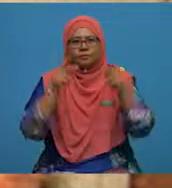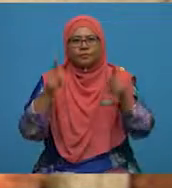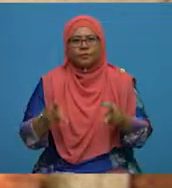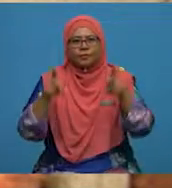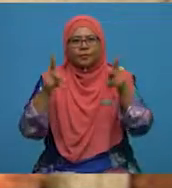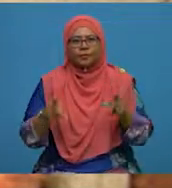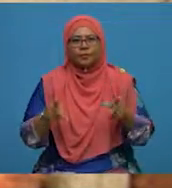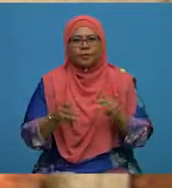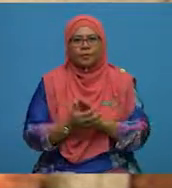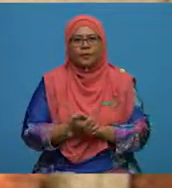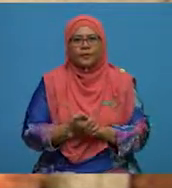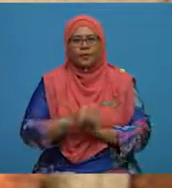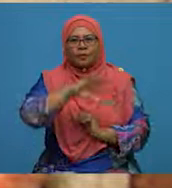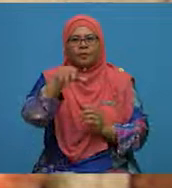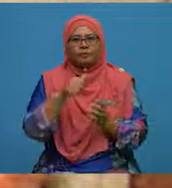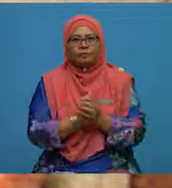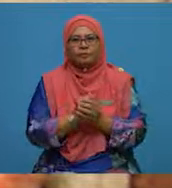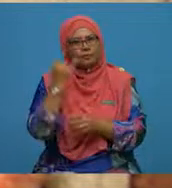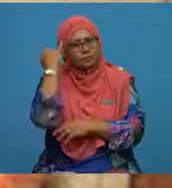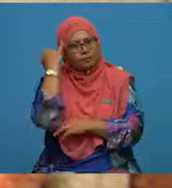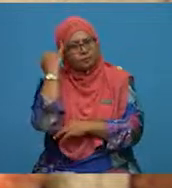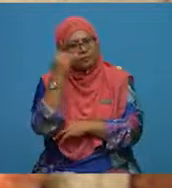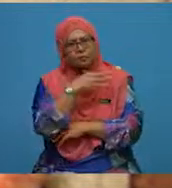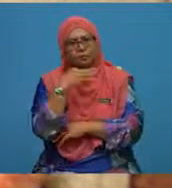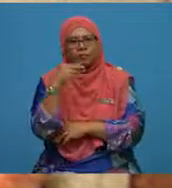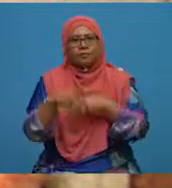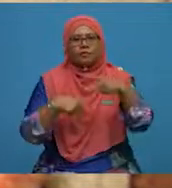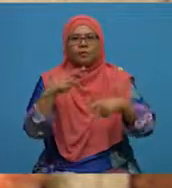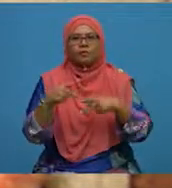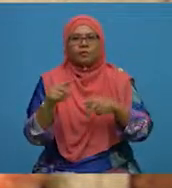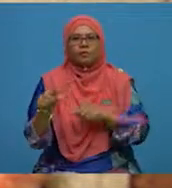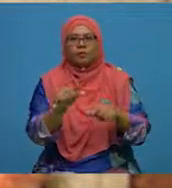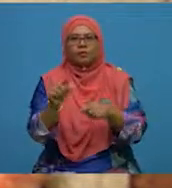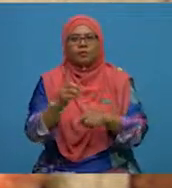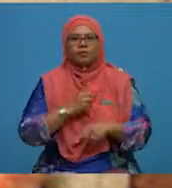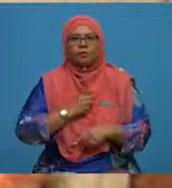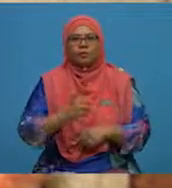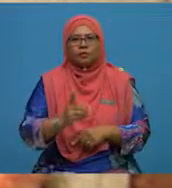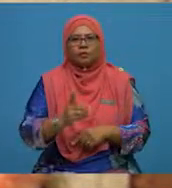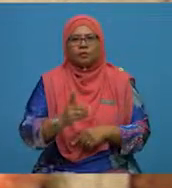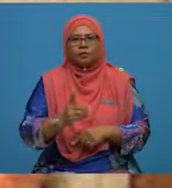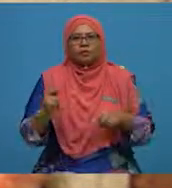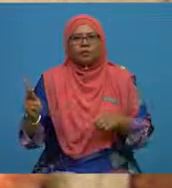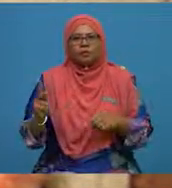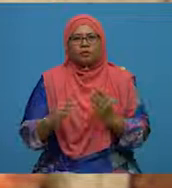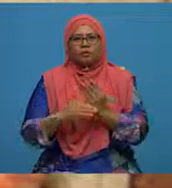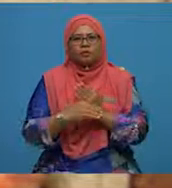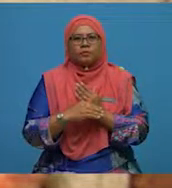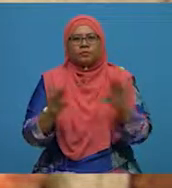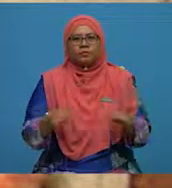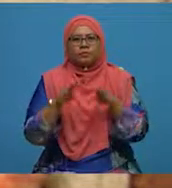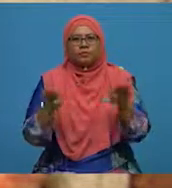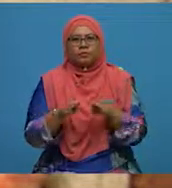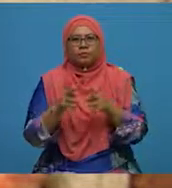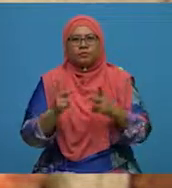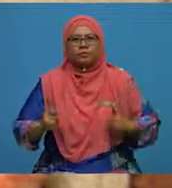Pelajar-pelajar, kesemua idea dan program gerakan Islah dilaksanakan melalui